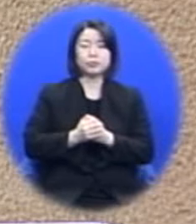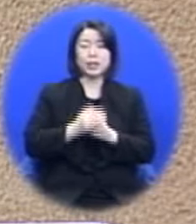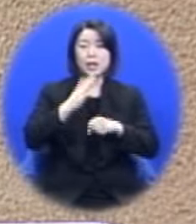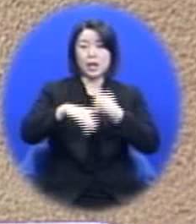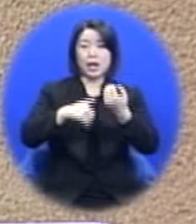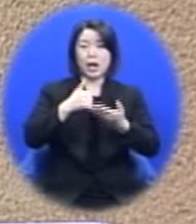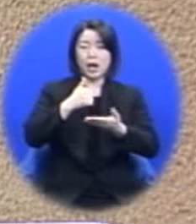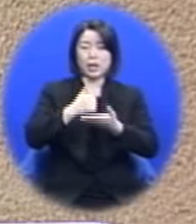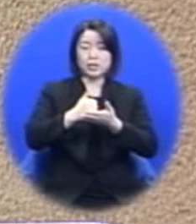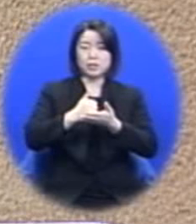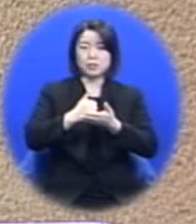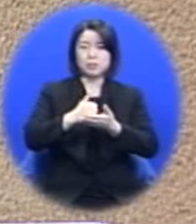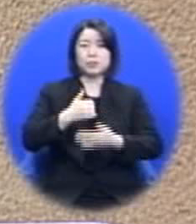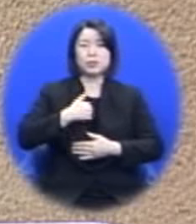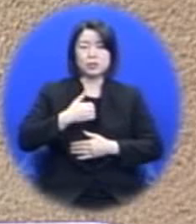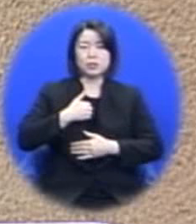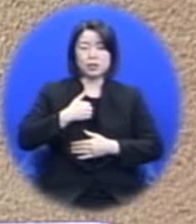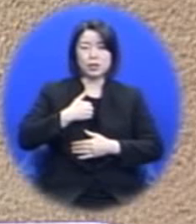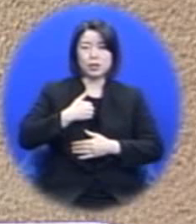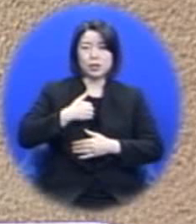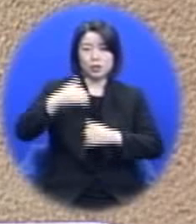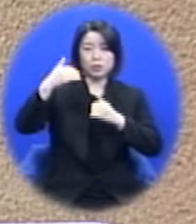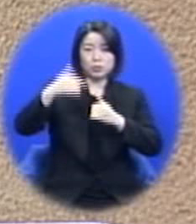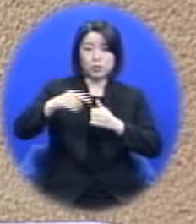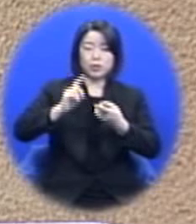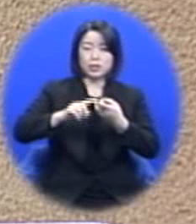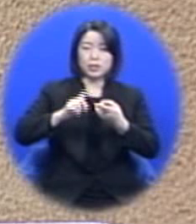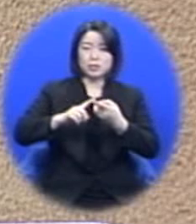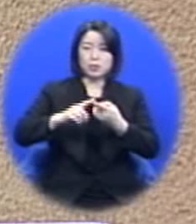하나님의 제안에 대해서 받아들이지 못했어요.